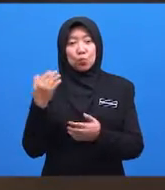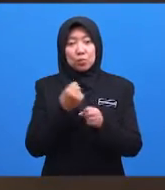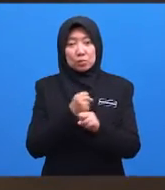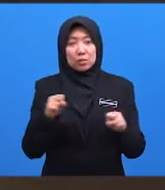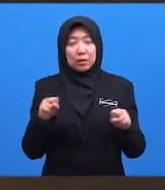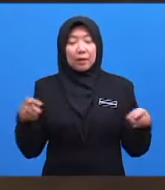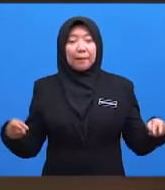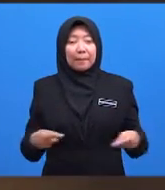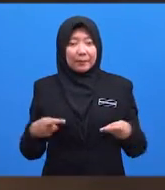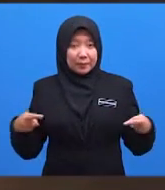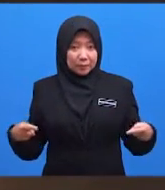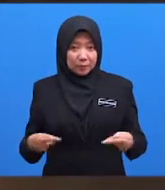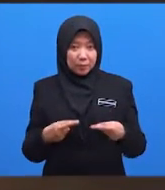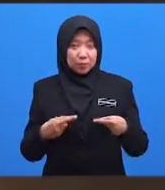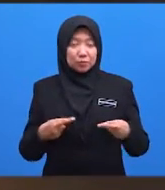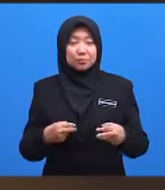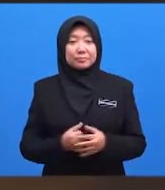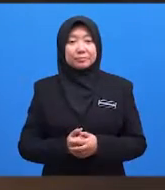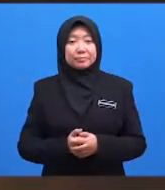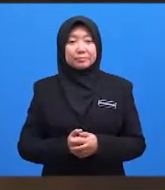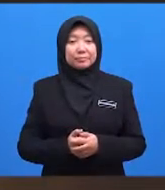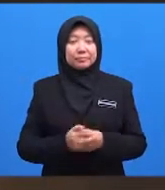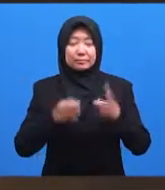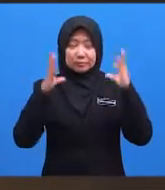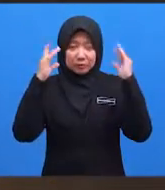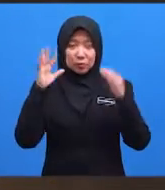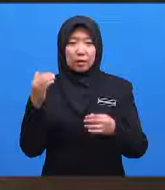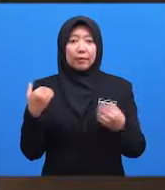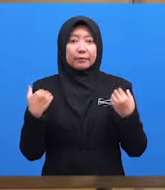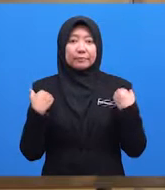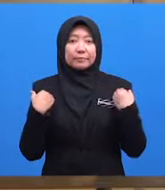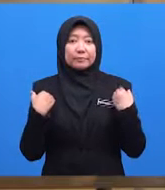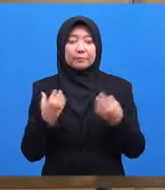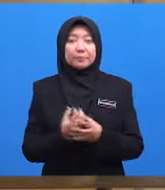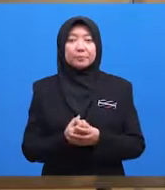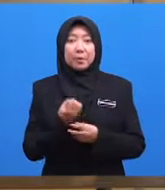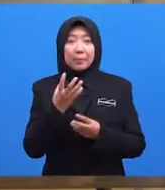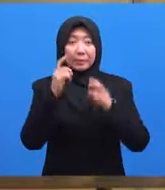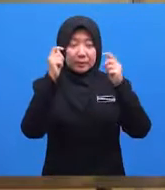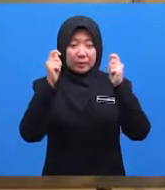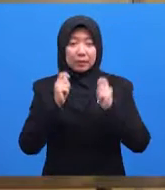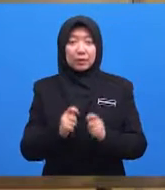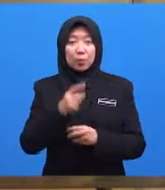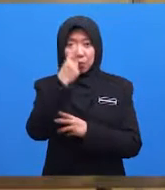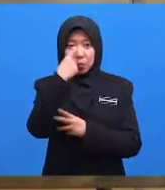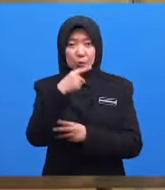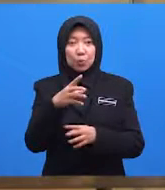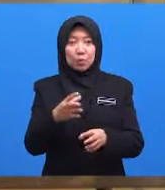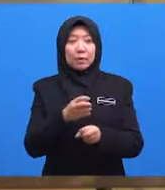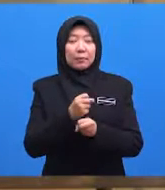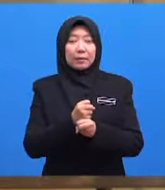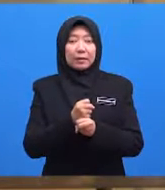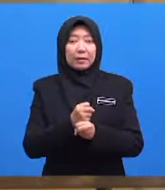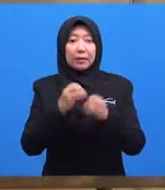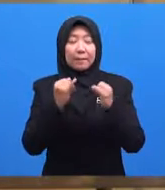siap direbus atau ala dante, cikgu ada beberapa tips atau teknik untuk mendapatkan